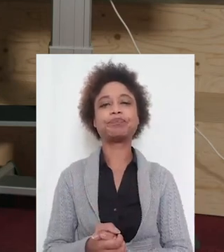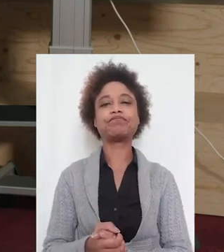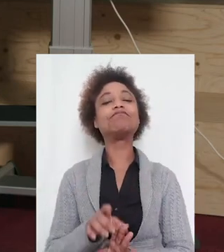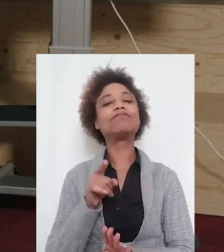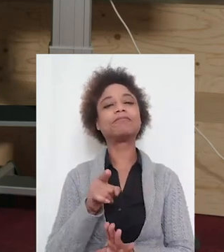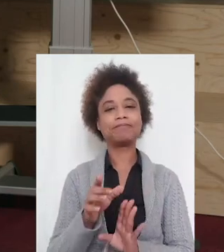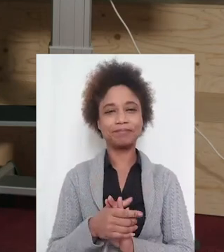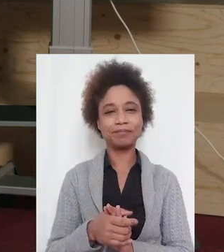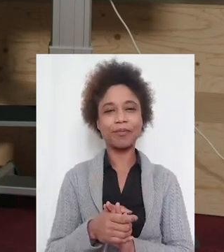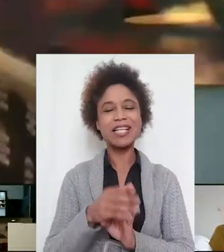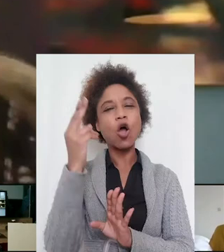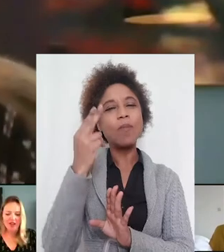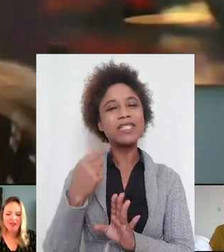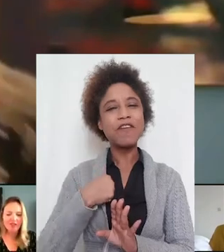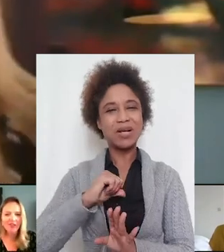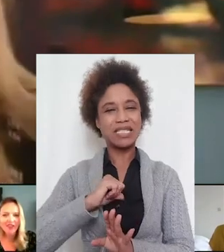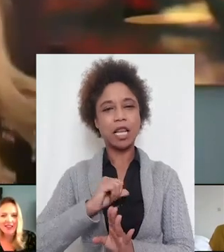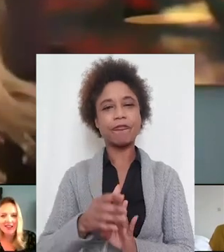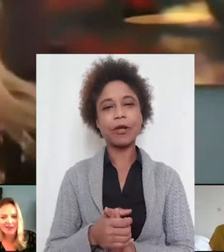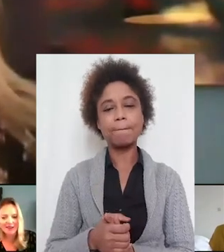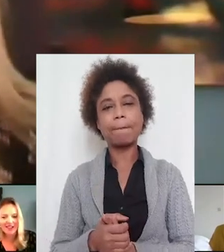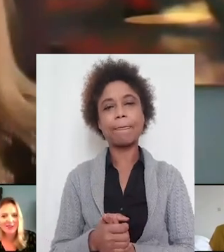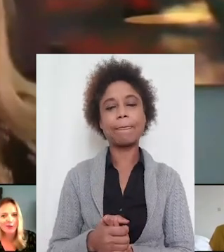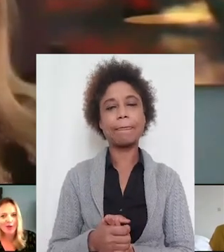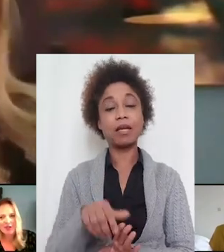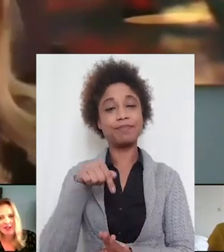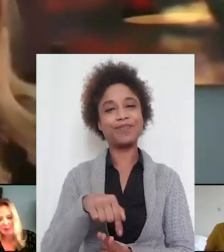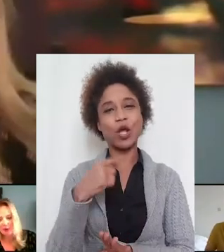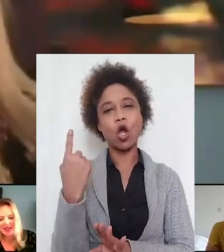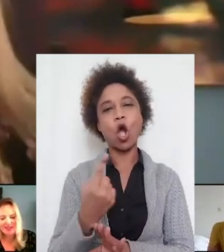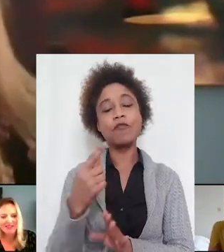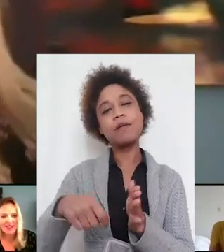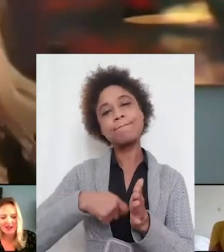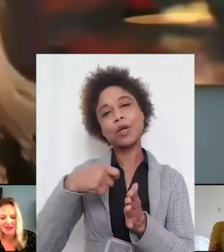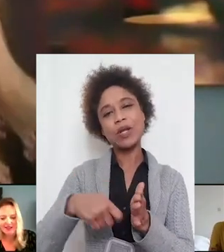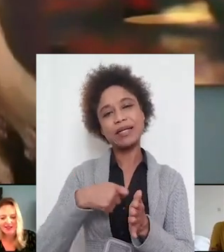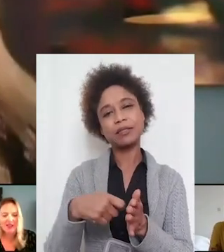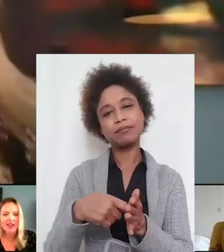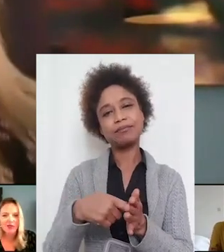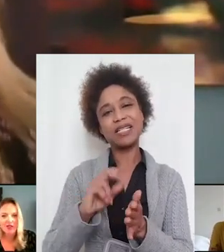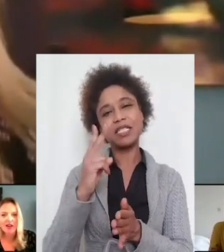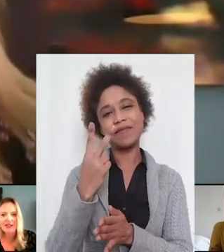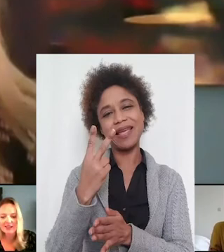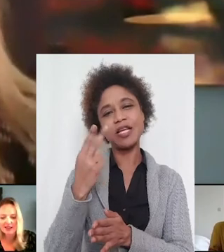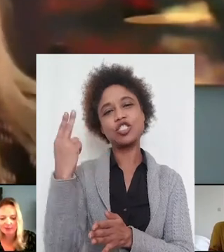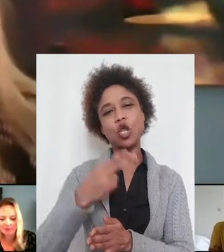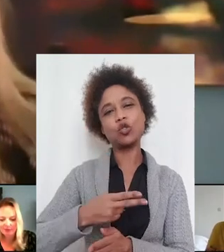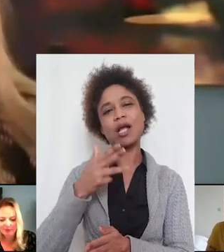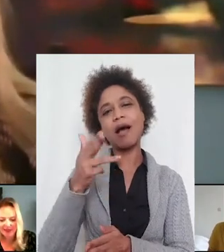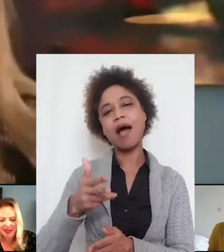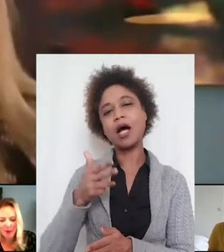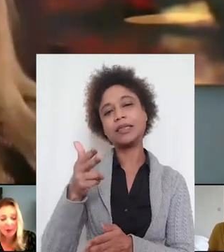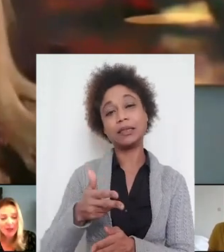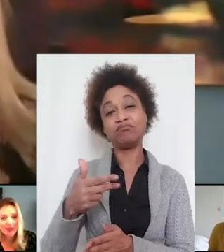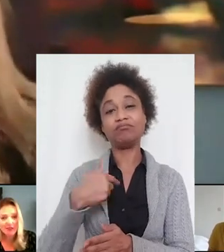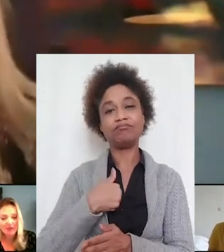Dat was de omschrijving van mezelf. En nu over het project. In 2018